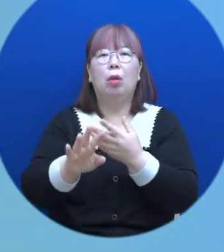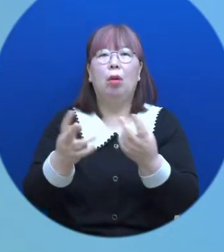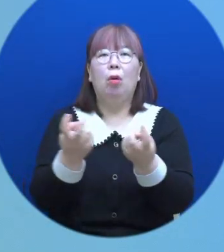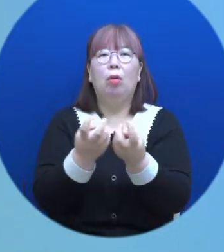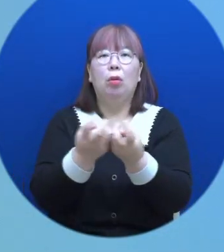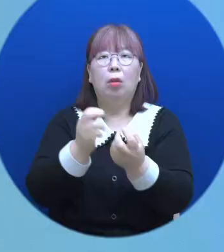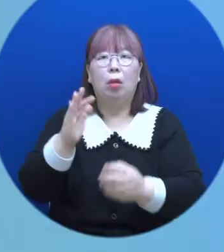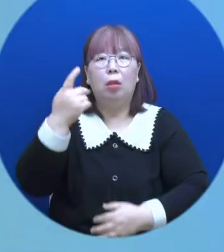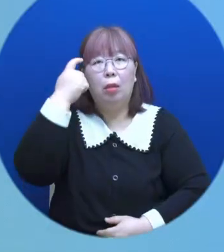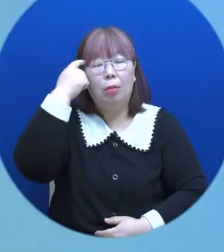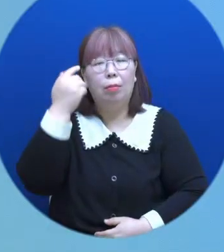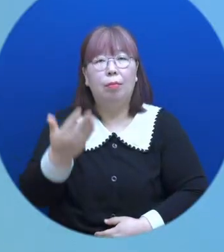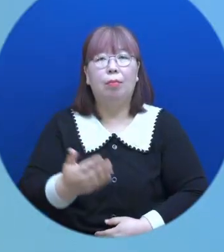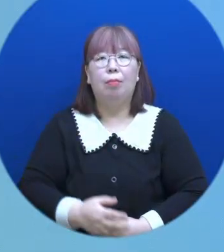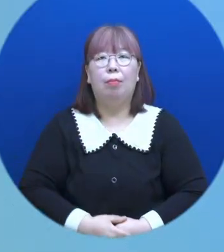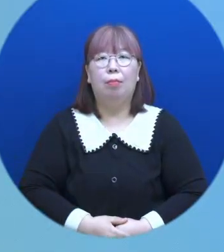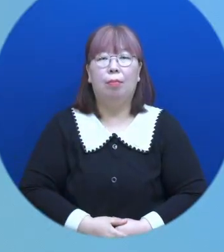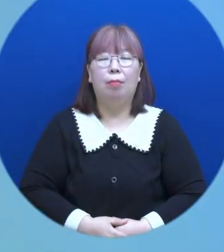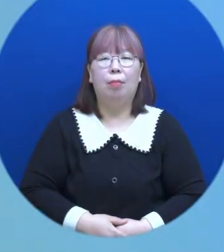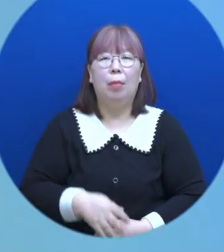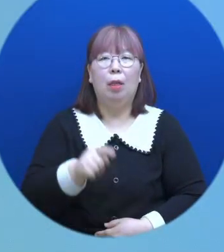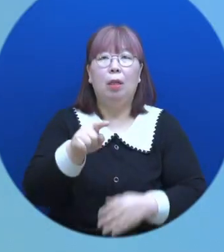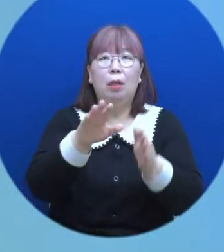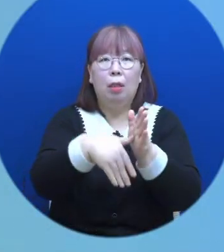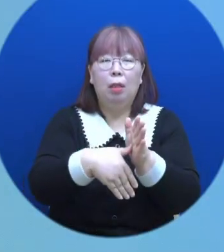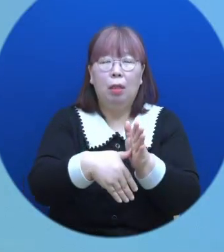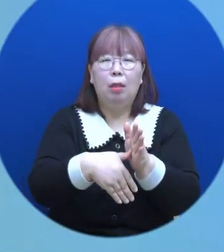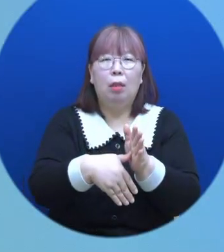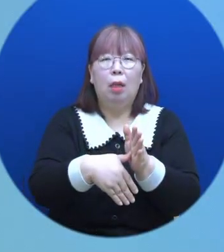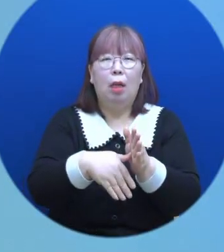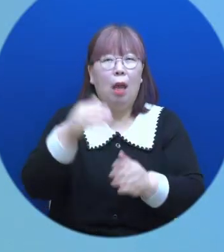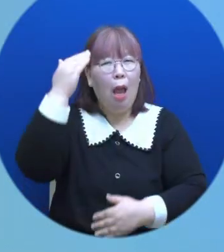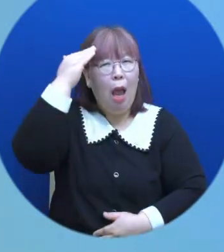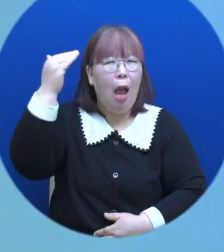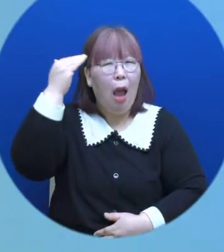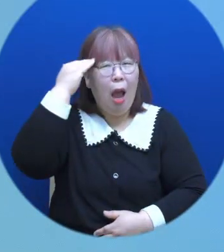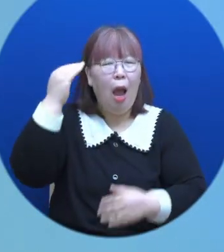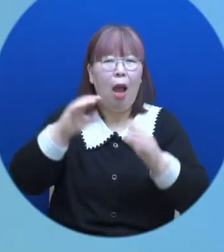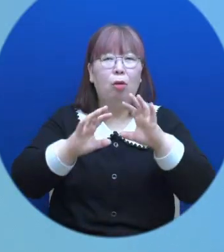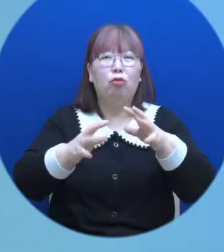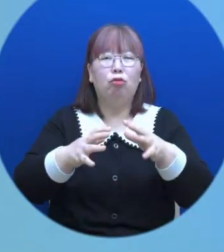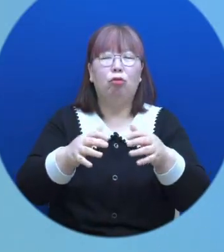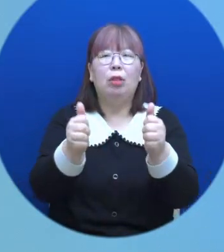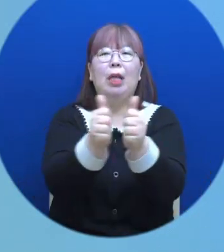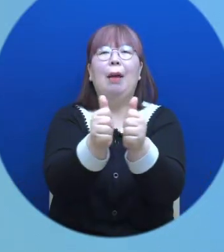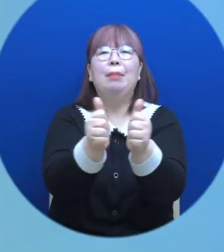일이 벌어졌느냐? 당시에 한국의 남자들은